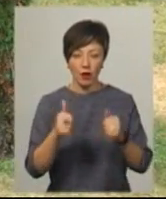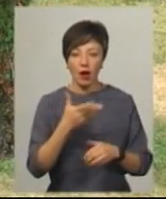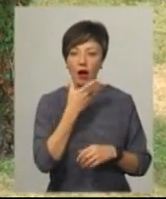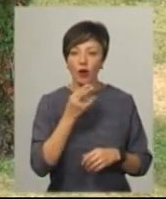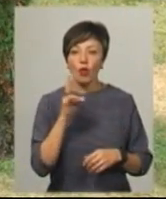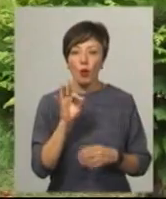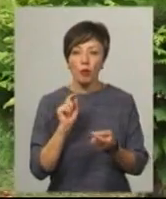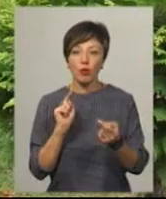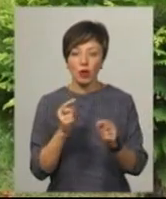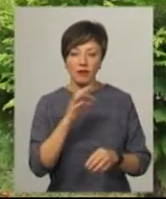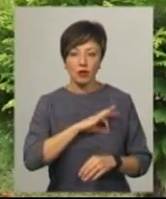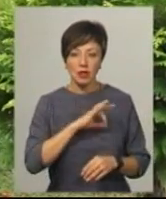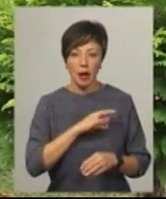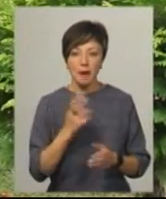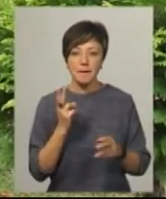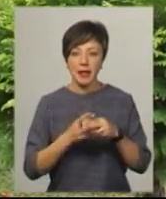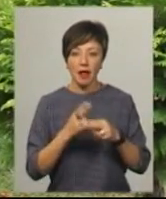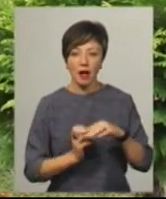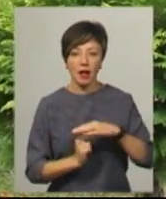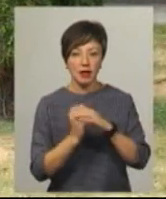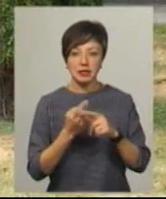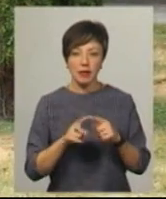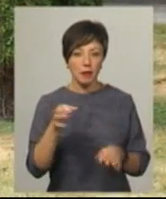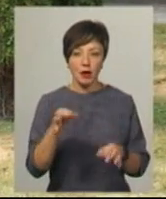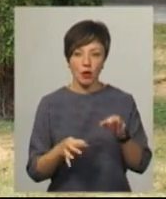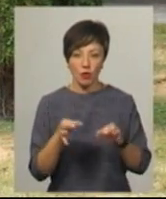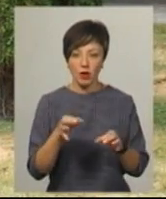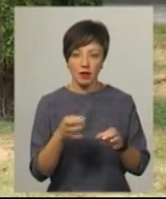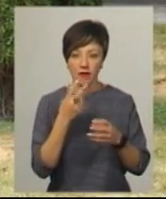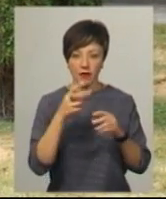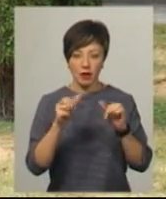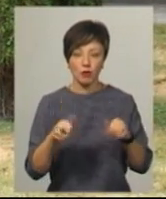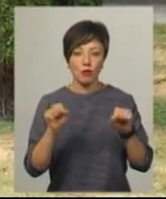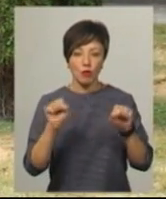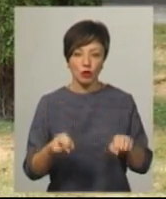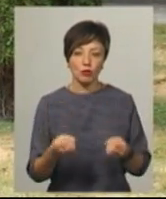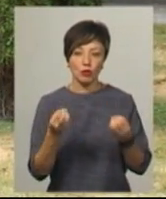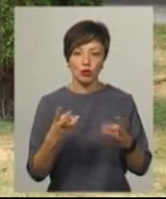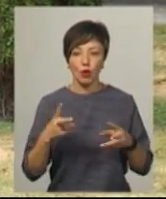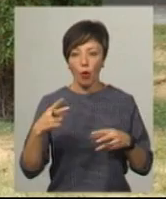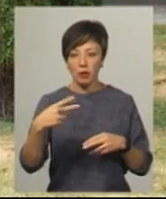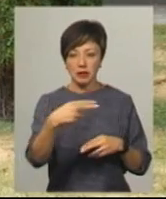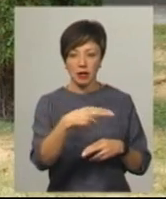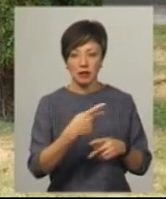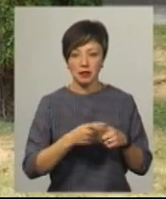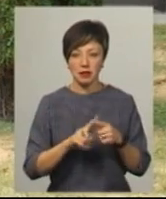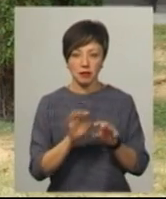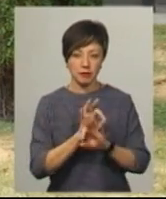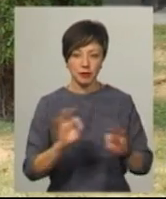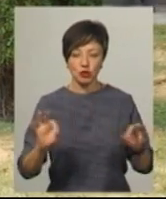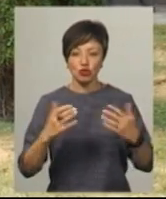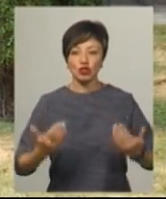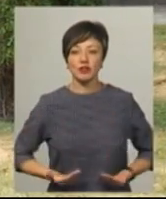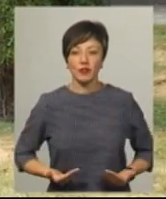проти використання металевого каркасу, бо це має неприродний вигляд. Можна просто обрізати дерева, кущі і робити це класно, як живий